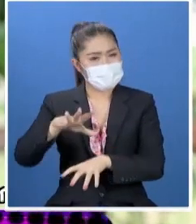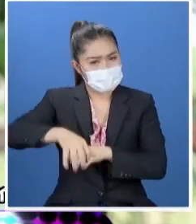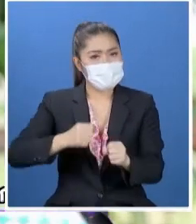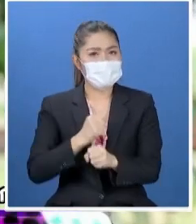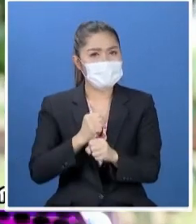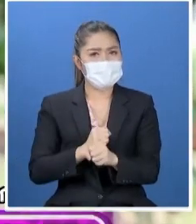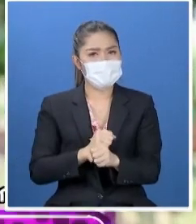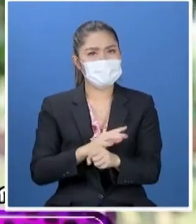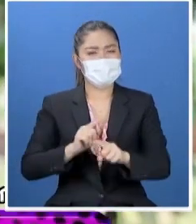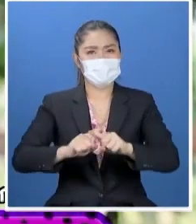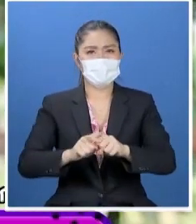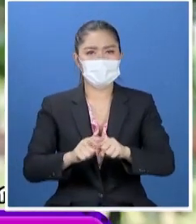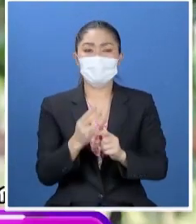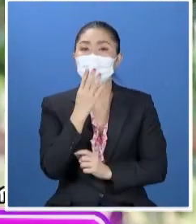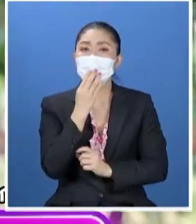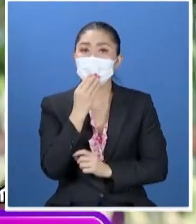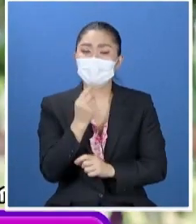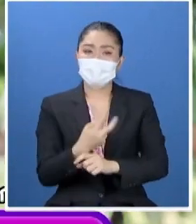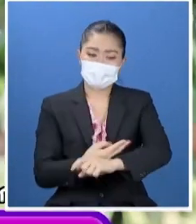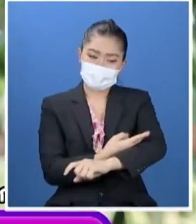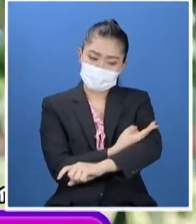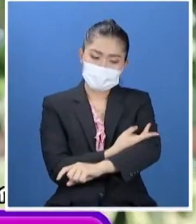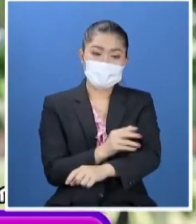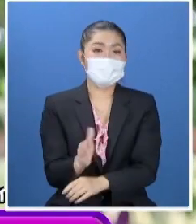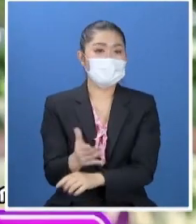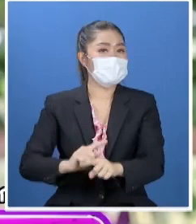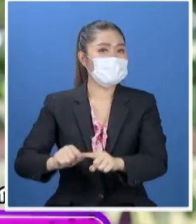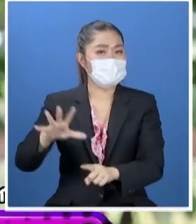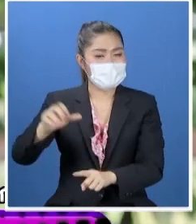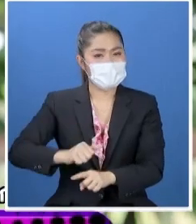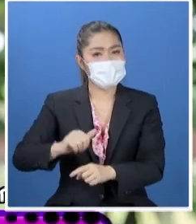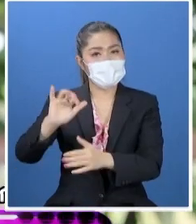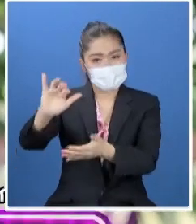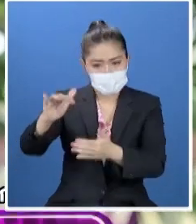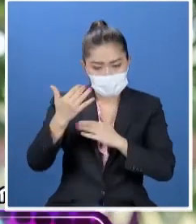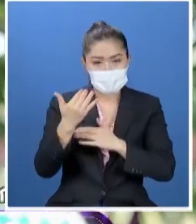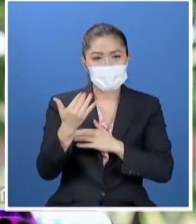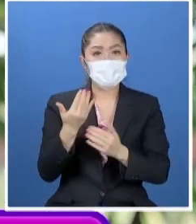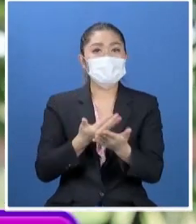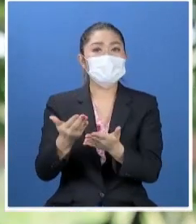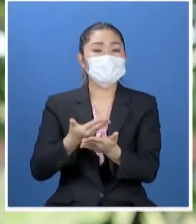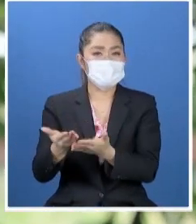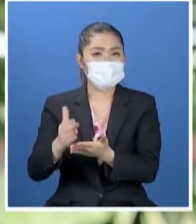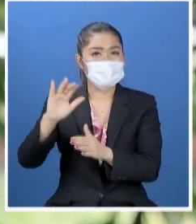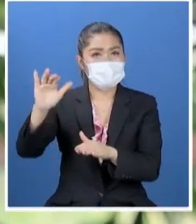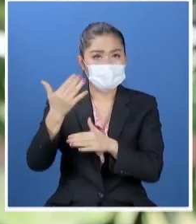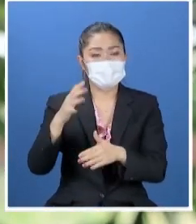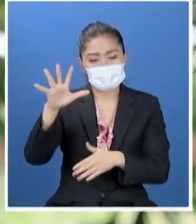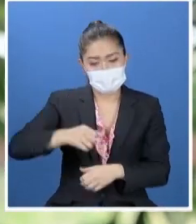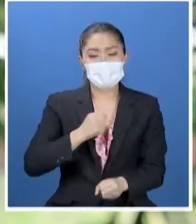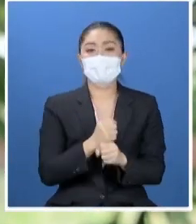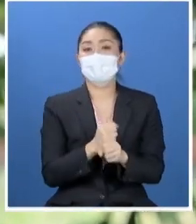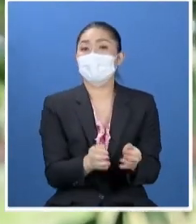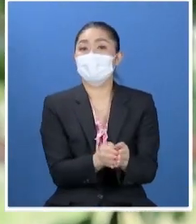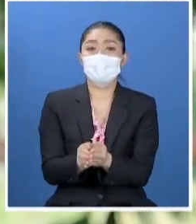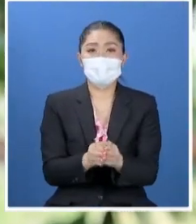เว้นที่จะเป็นพวกเนื้อแกะเท่านั้นหรือว่าเป็นปลาแซลมอนปลาทูน่าที่พี่จะใช้จากซื้อจากซูเปอร์มาร์เก็ตนะคะ